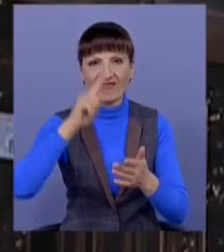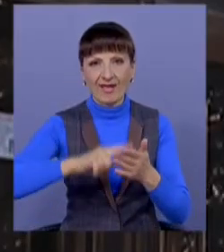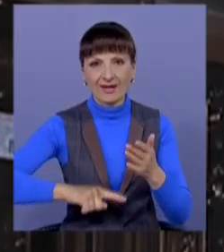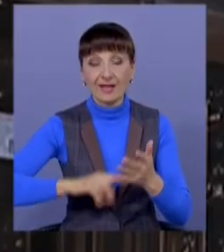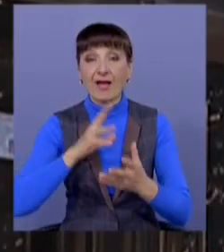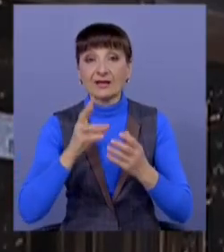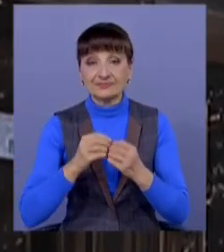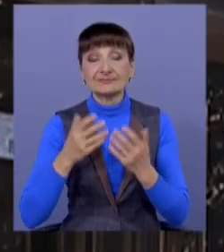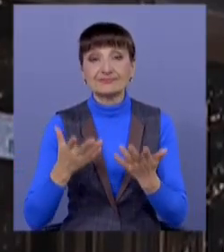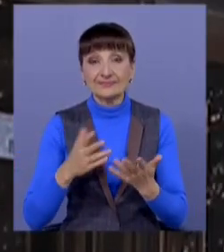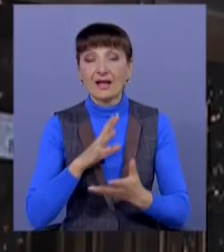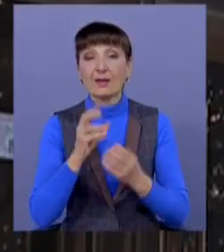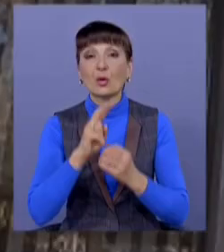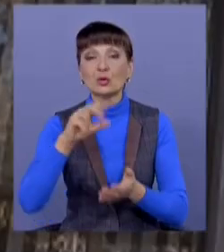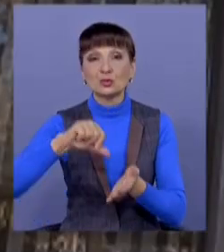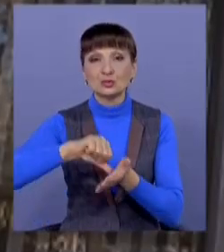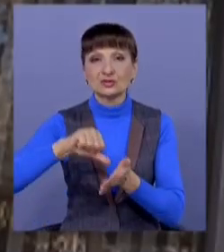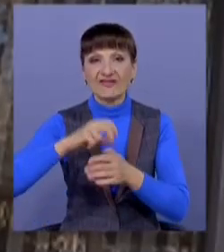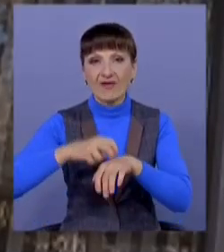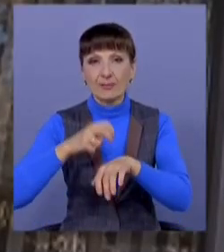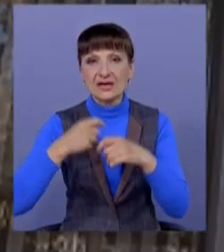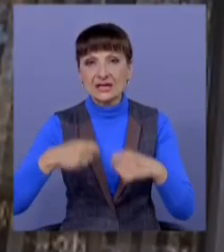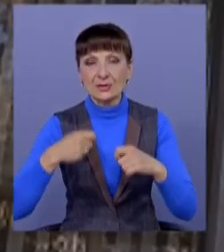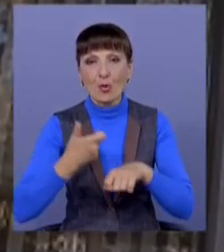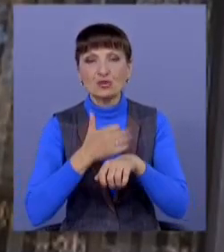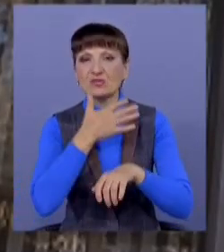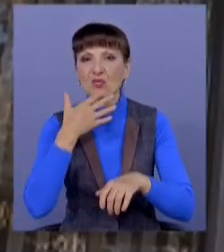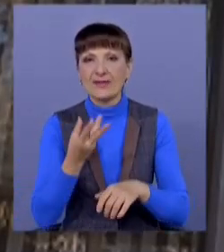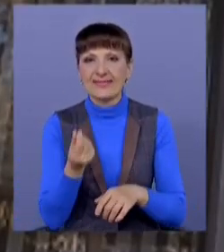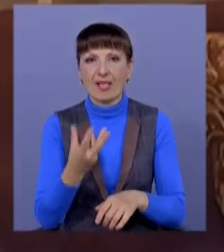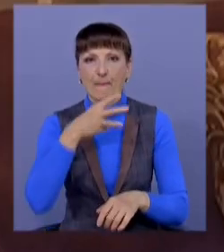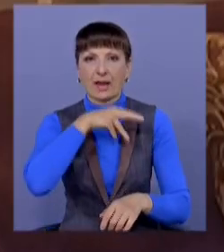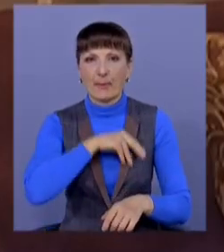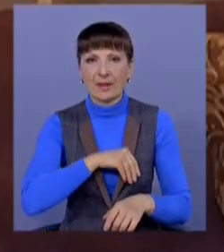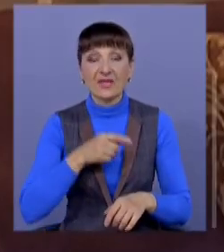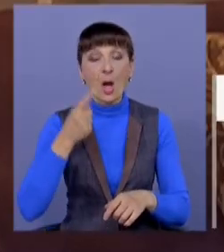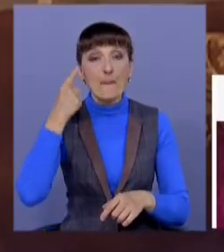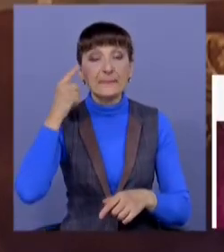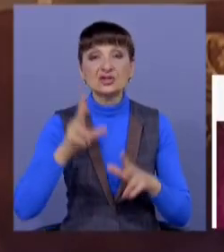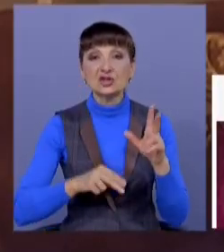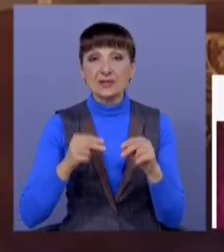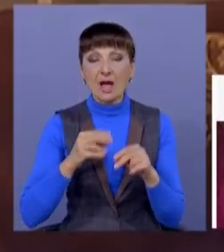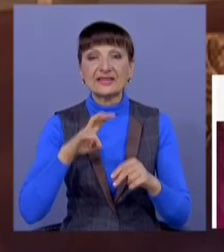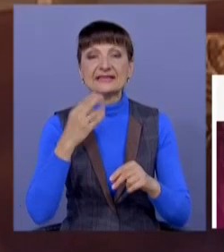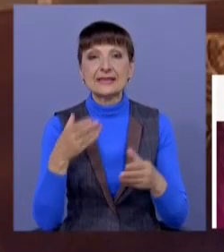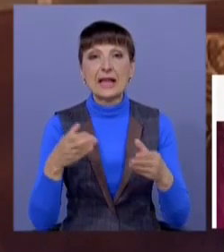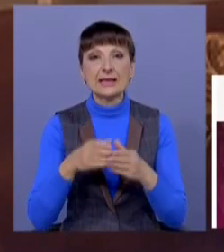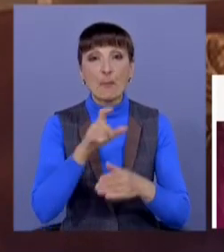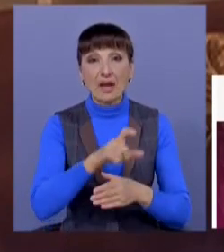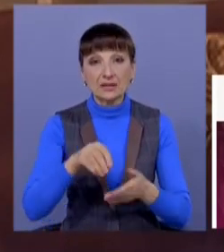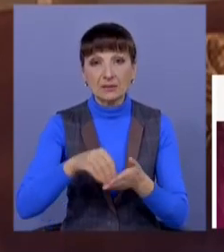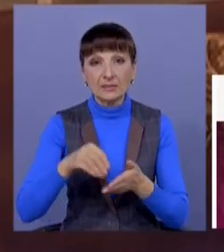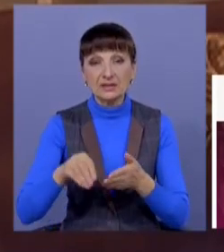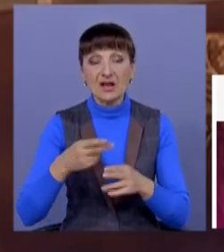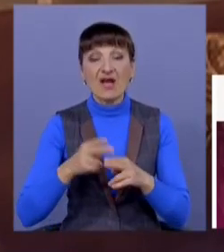этот трюк, вероятно, принес участникам фармацевтического рынка немало прибыли. Но мы считаем, как вот Национальная лига потребителей, что это